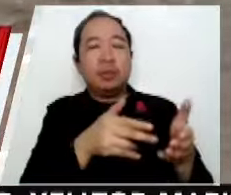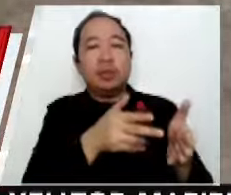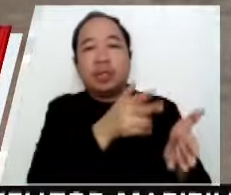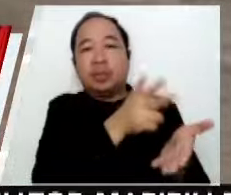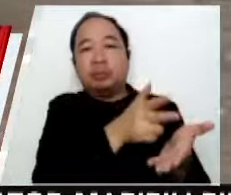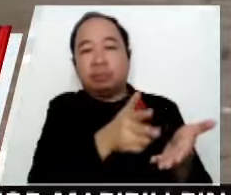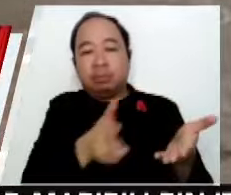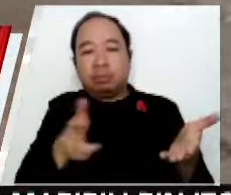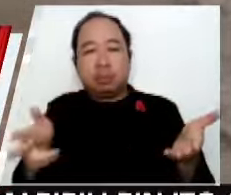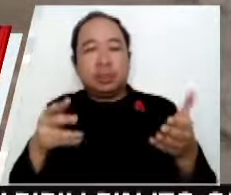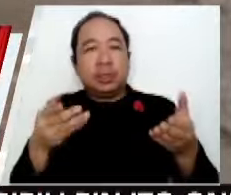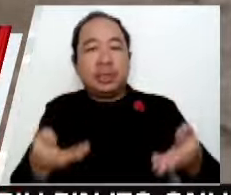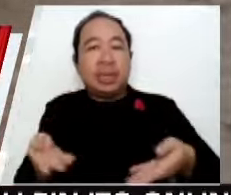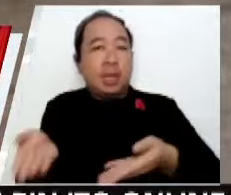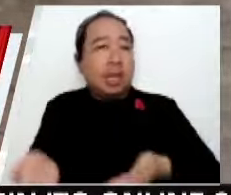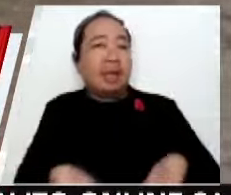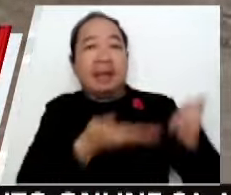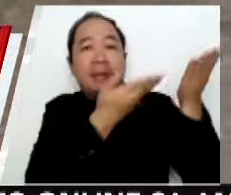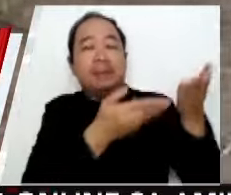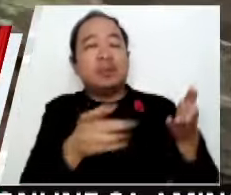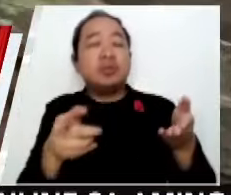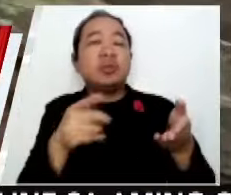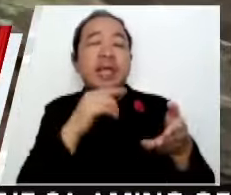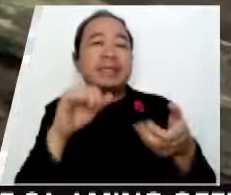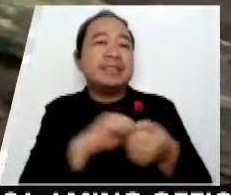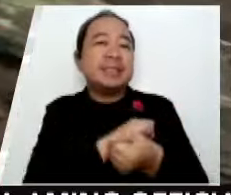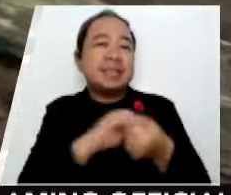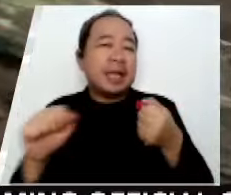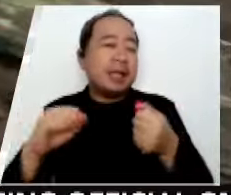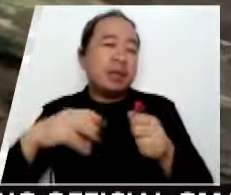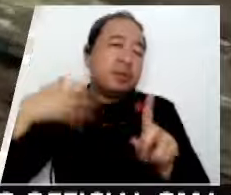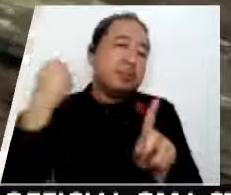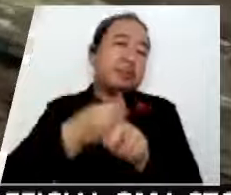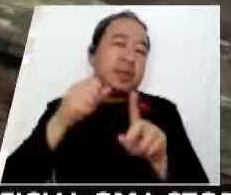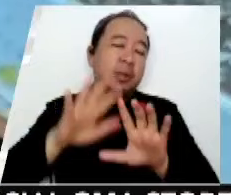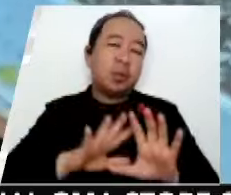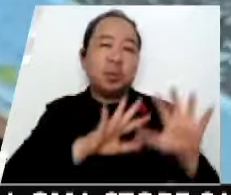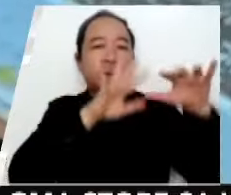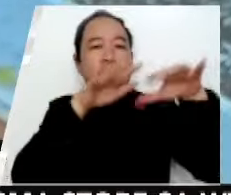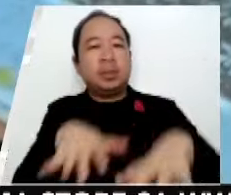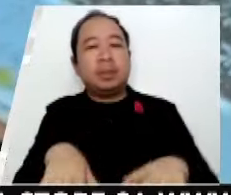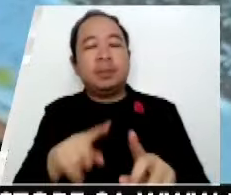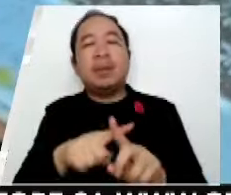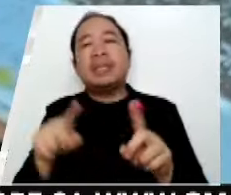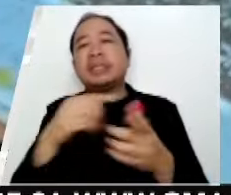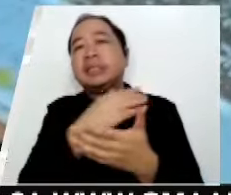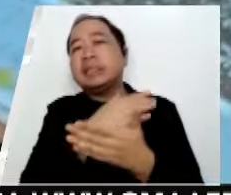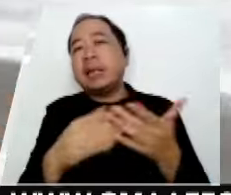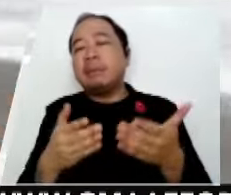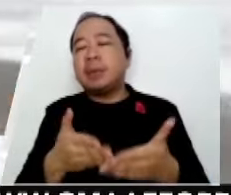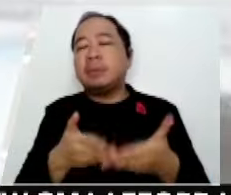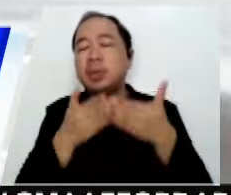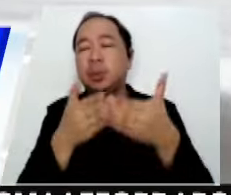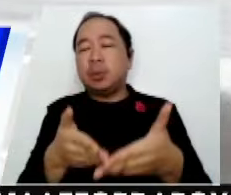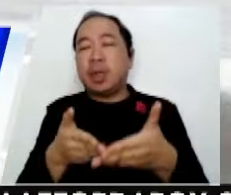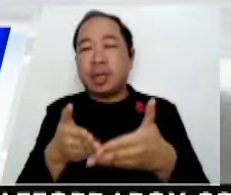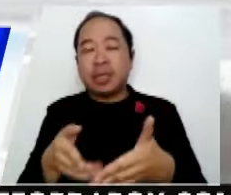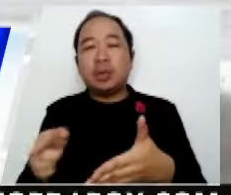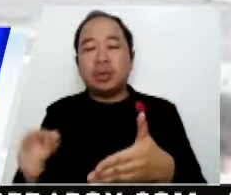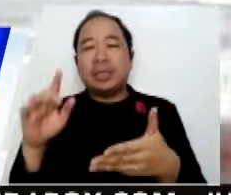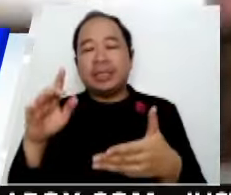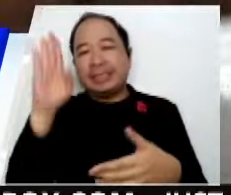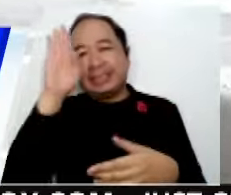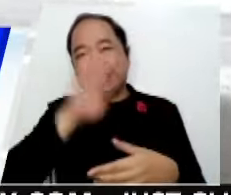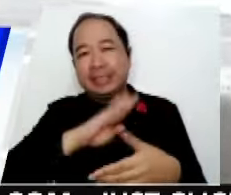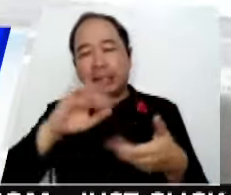para hindi masira at tangayin ng alon. Pero ang ilang bangka sa bahagi ng Barangay Palawig ang nawasak. Nasira. Ay,